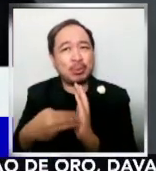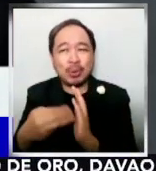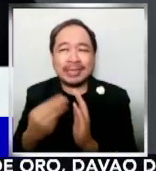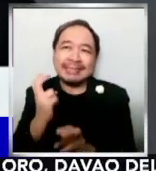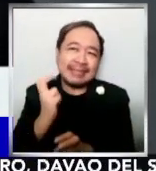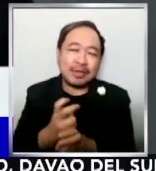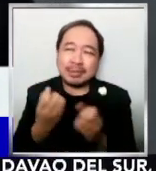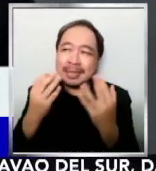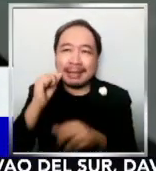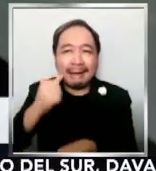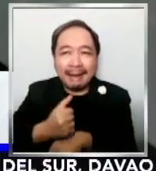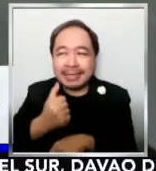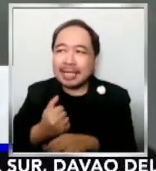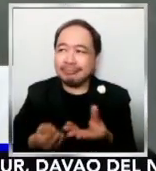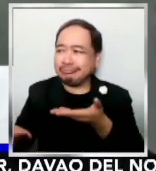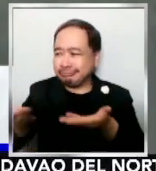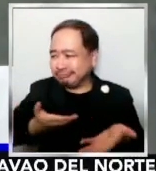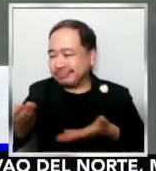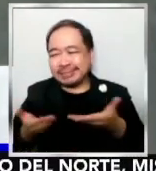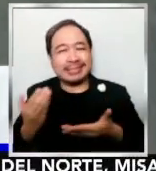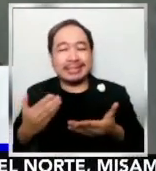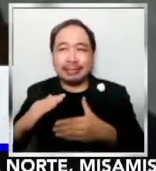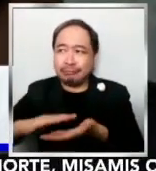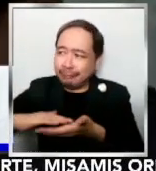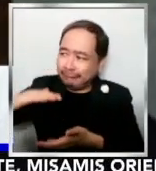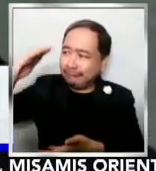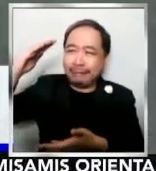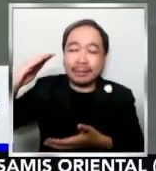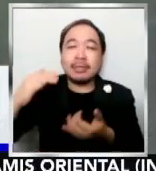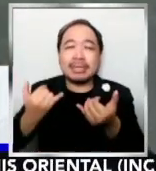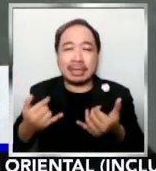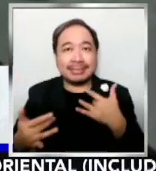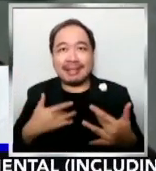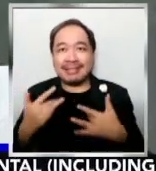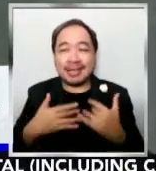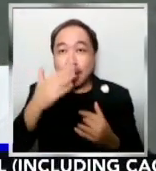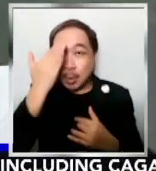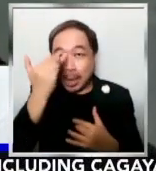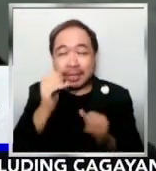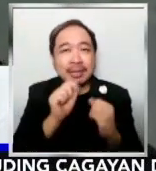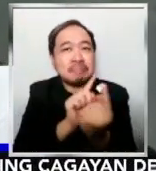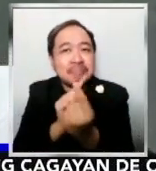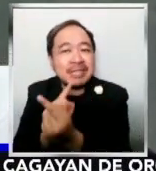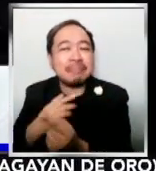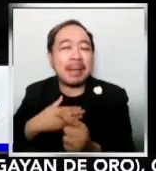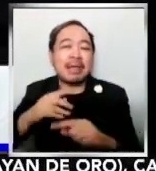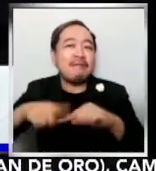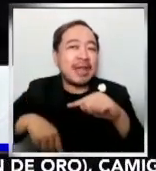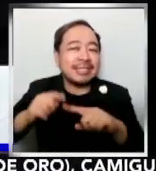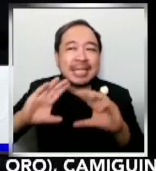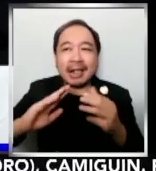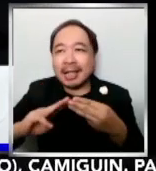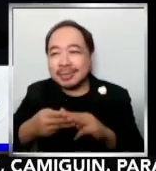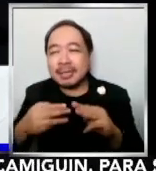po yung dumarating na module. Excited po kasi po, mamimit ko na po ng todo yung mga kaklase ko, yung teacher ko.